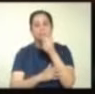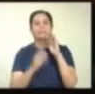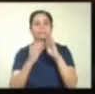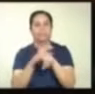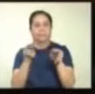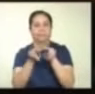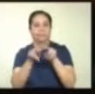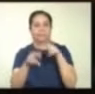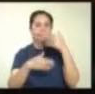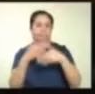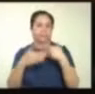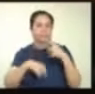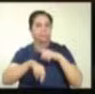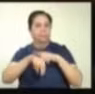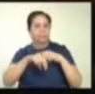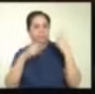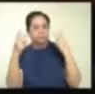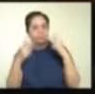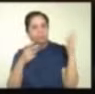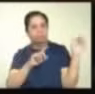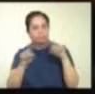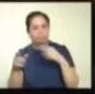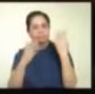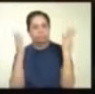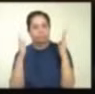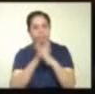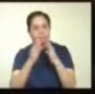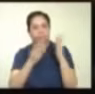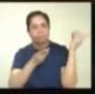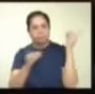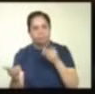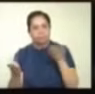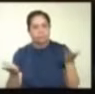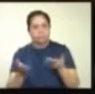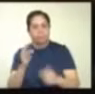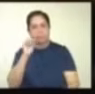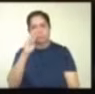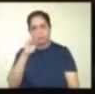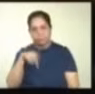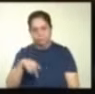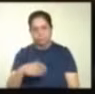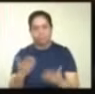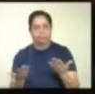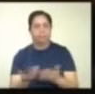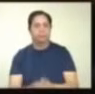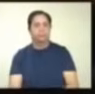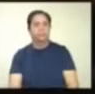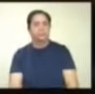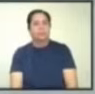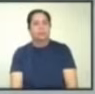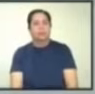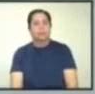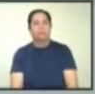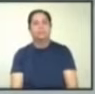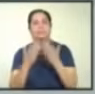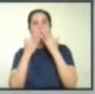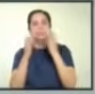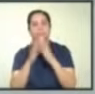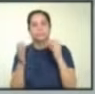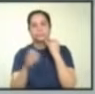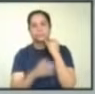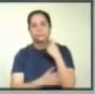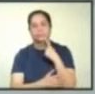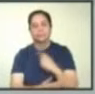na sa normal na oras yung dalaw pati na rin yung delivery dito sa New Bilibid Prison. Boka at Lucci. Maraming salamat,